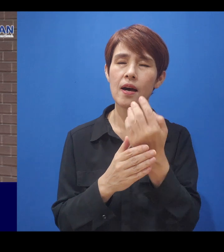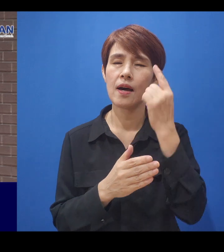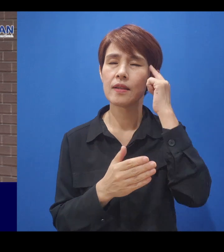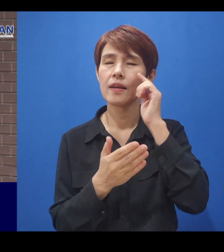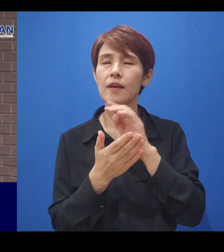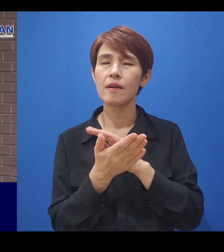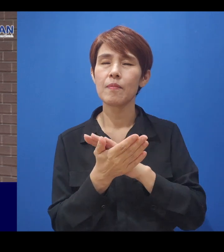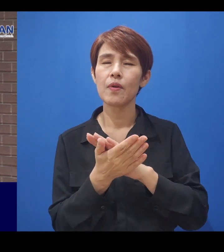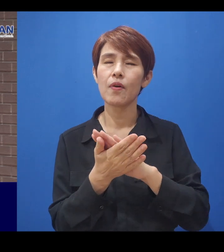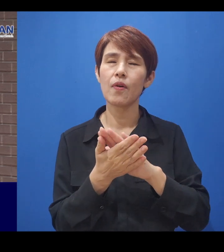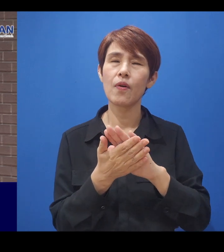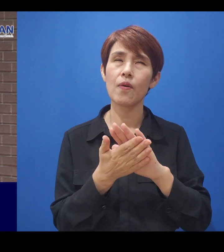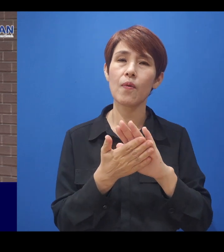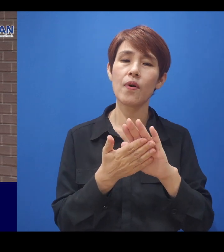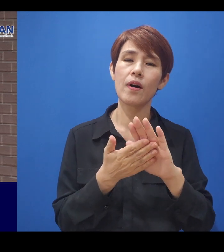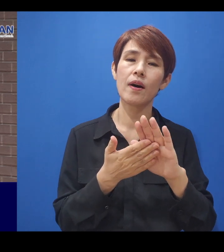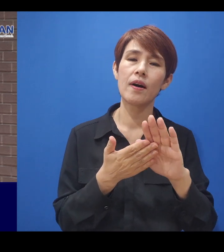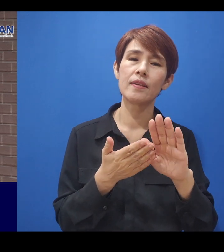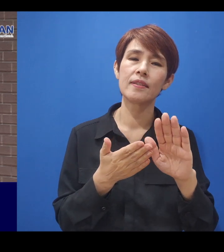솟아난 이